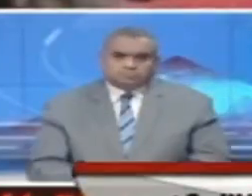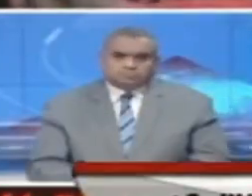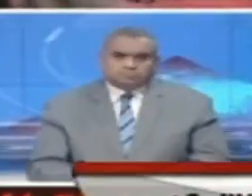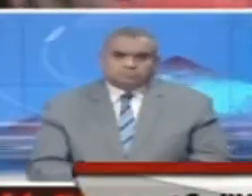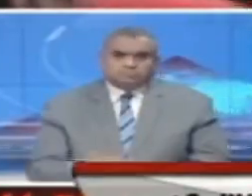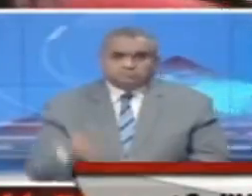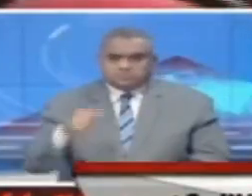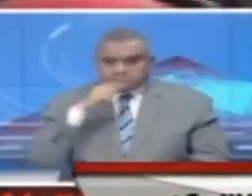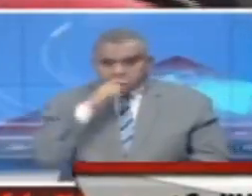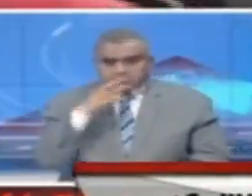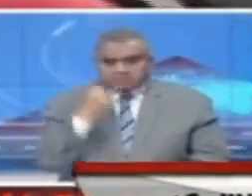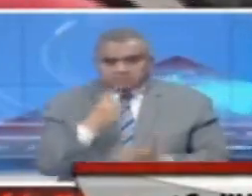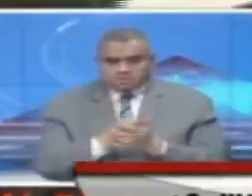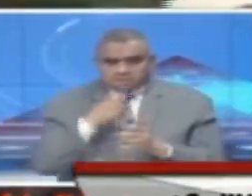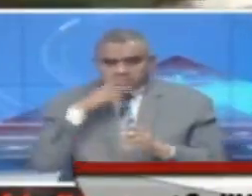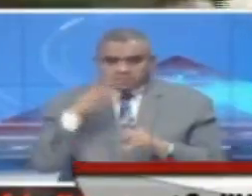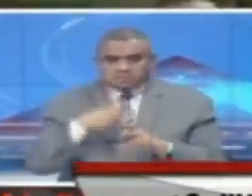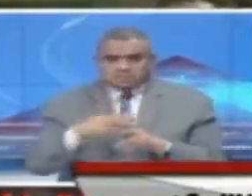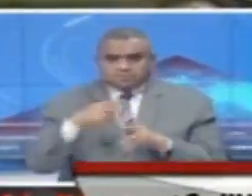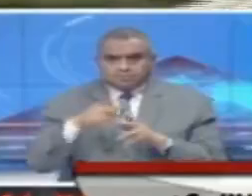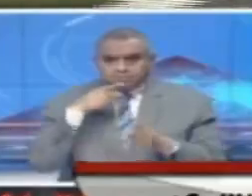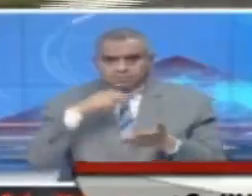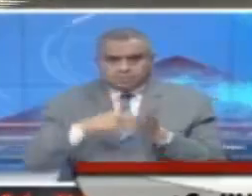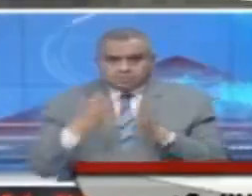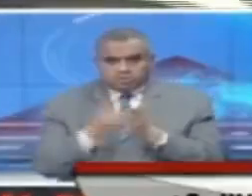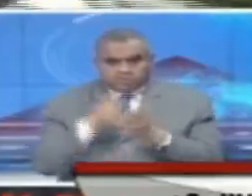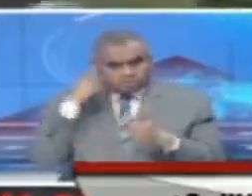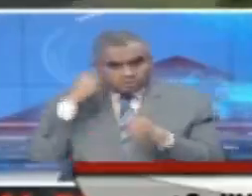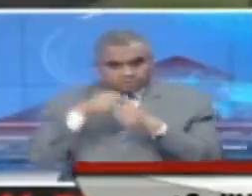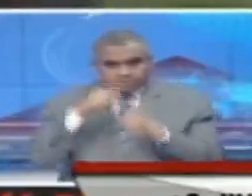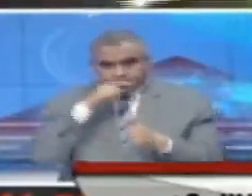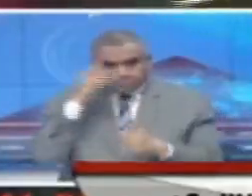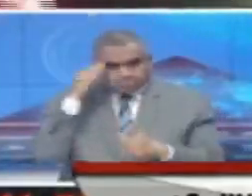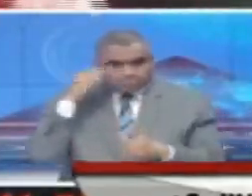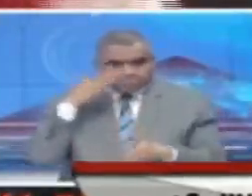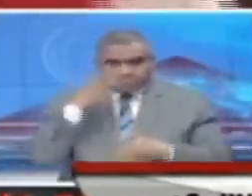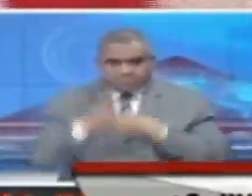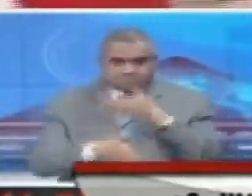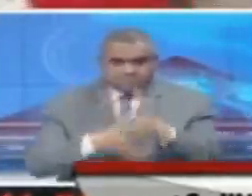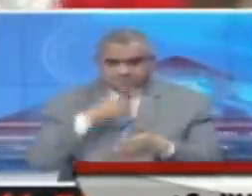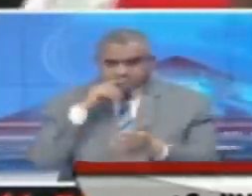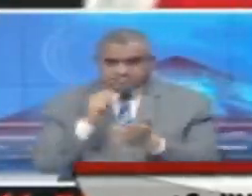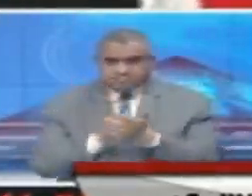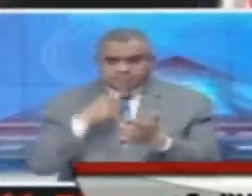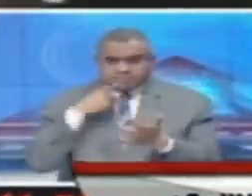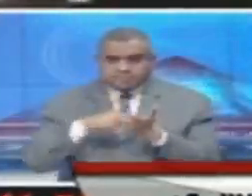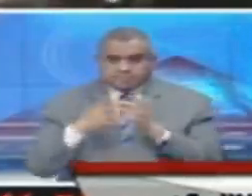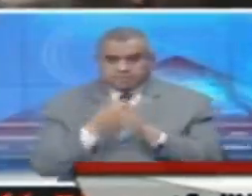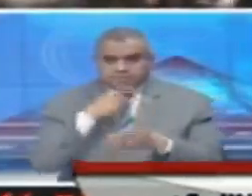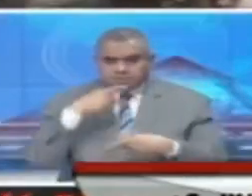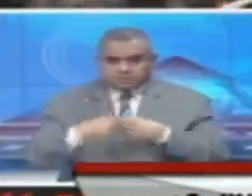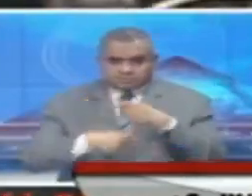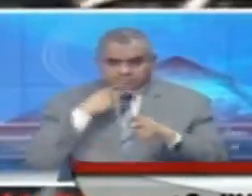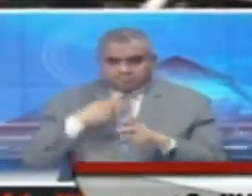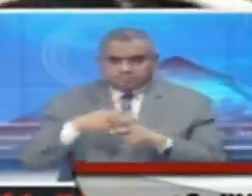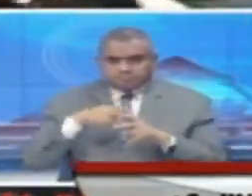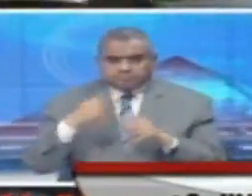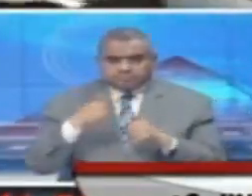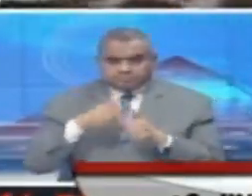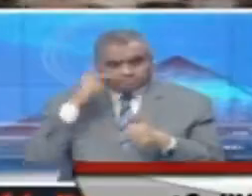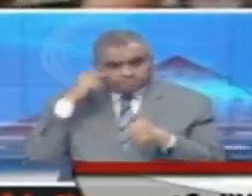المرأة اتخذت من كافة الميادين منصات ثورية وساحة لنضالها ضد طيار ظلامي